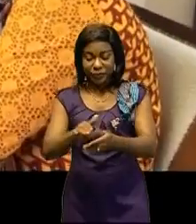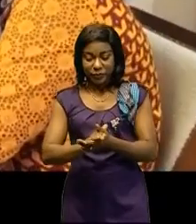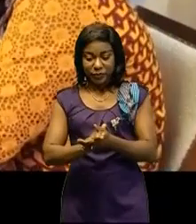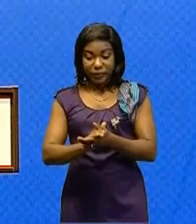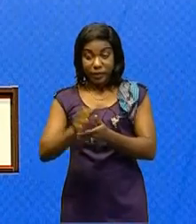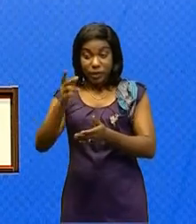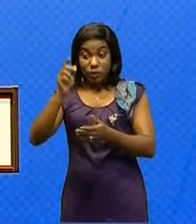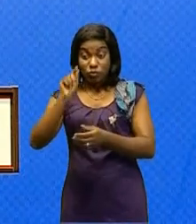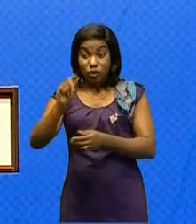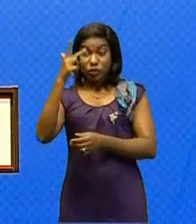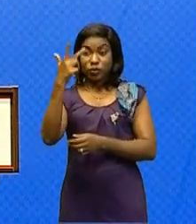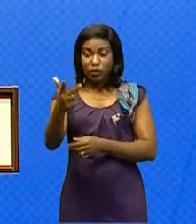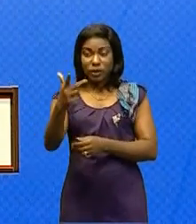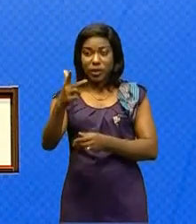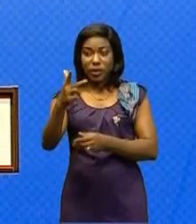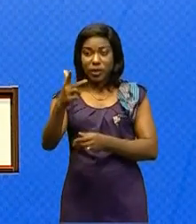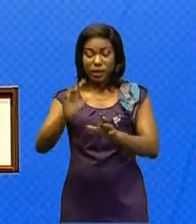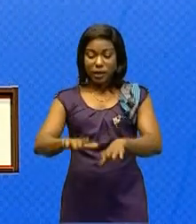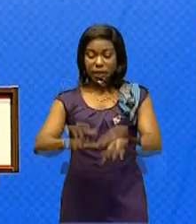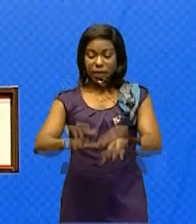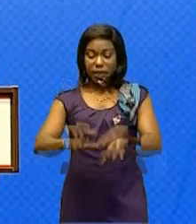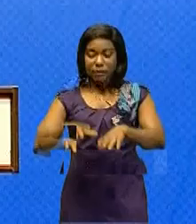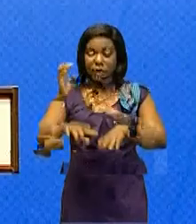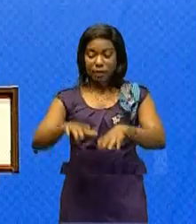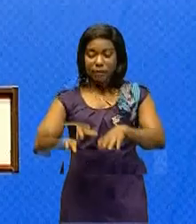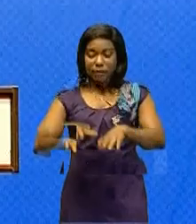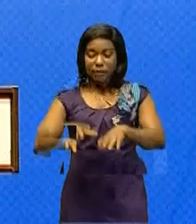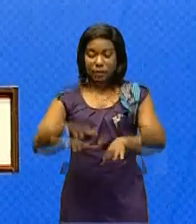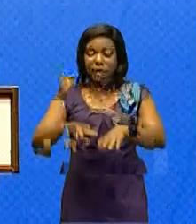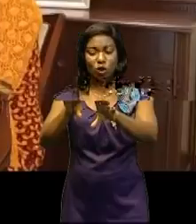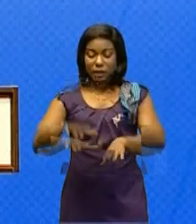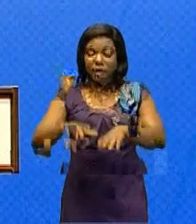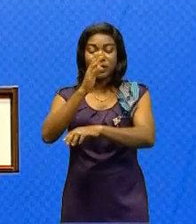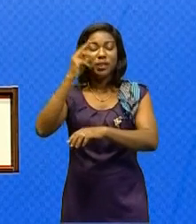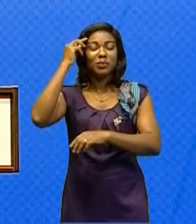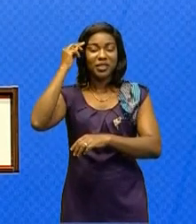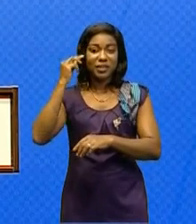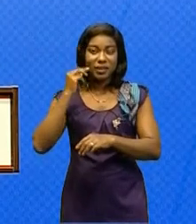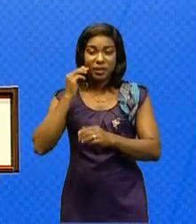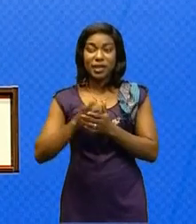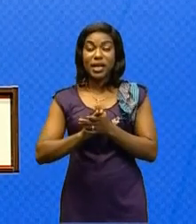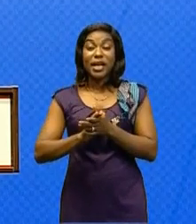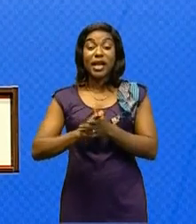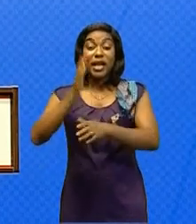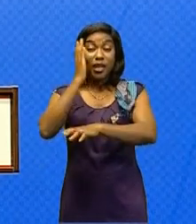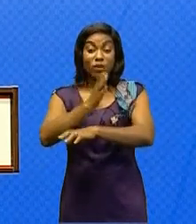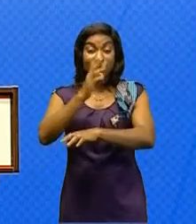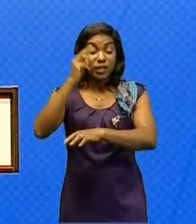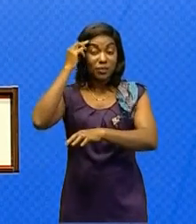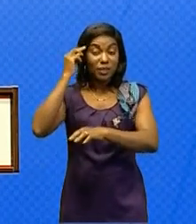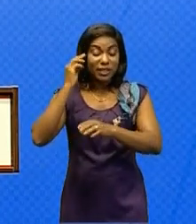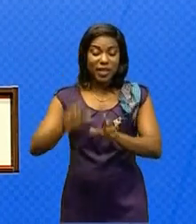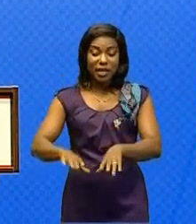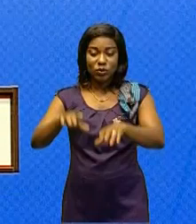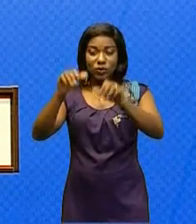jour. Approbation d'un relevé des décisions du Conseil de ministres. Le Conseil de ministres a adopté